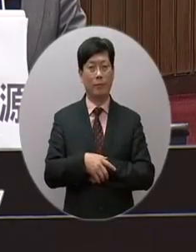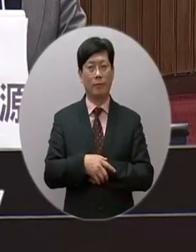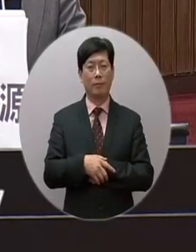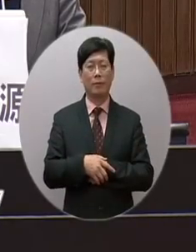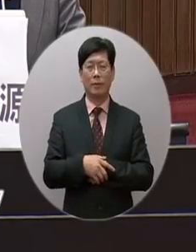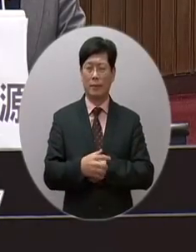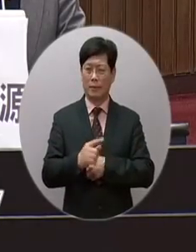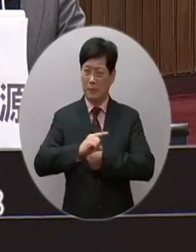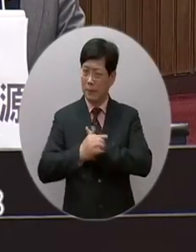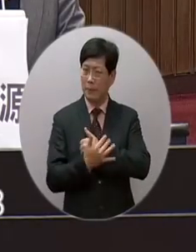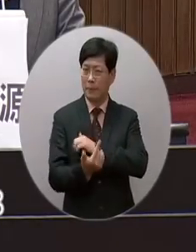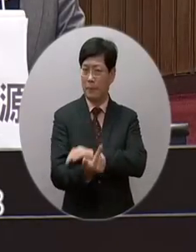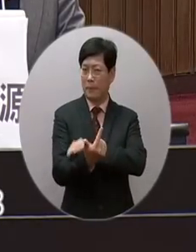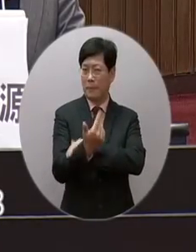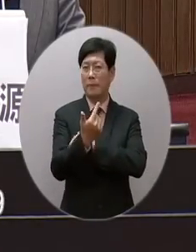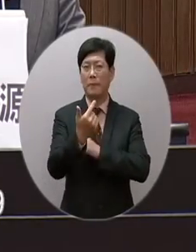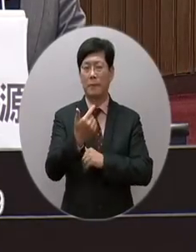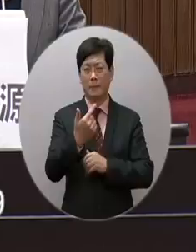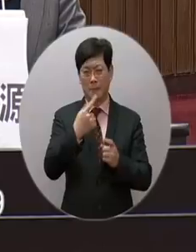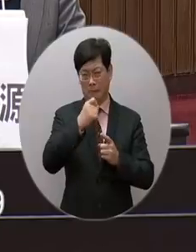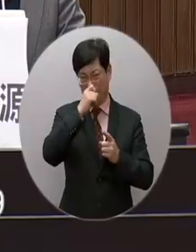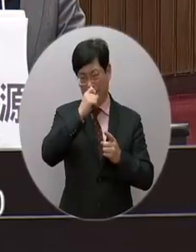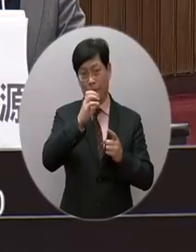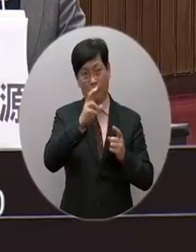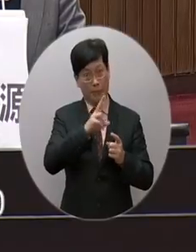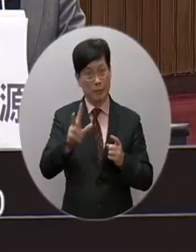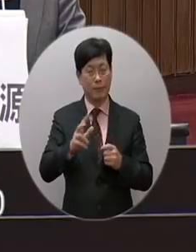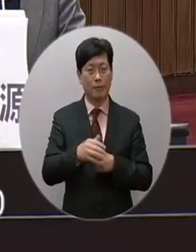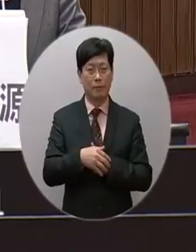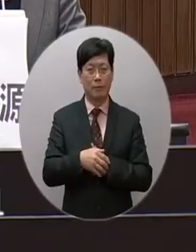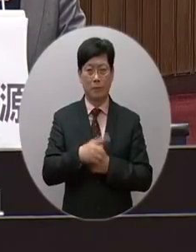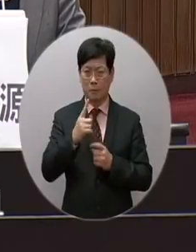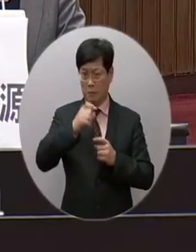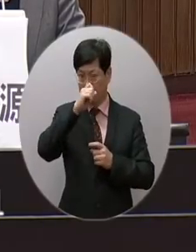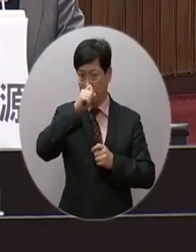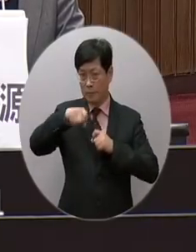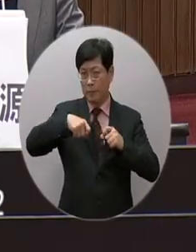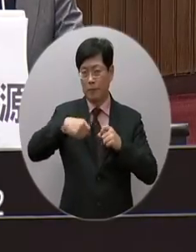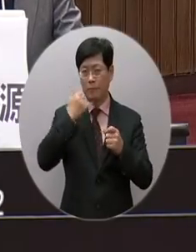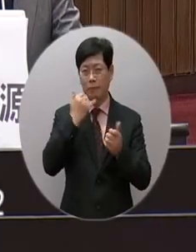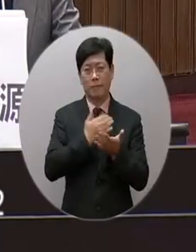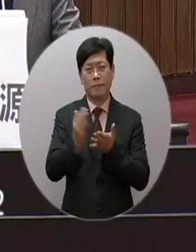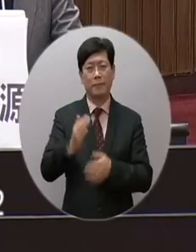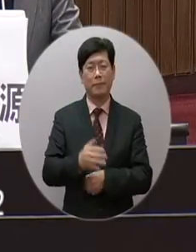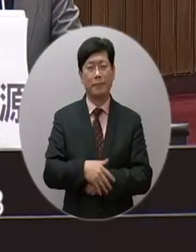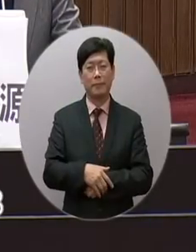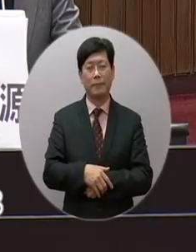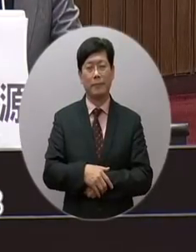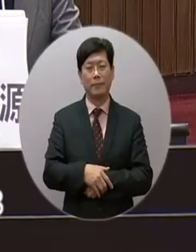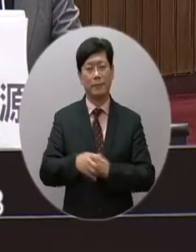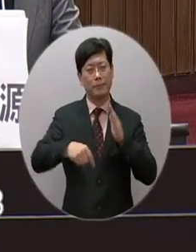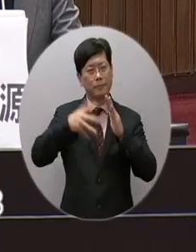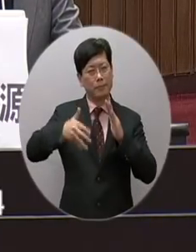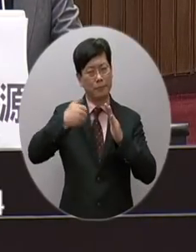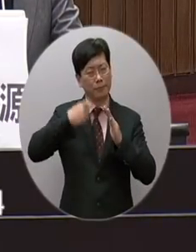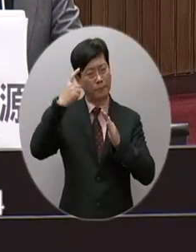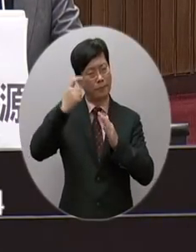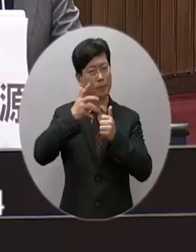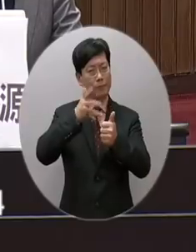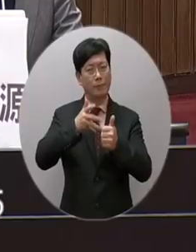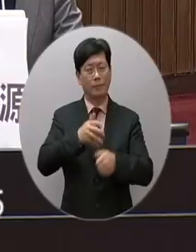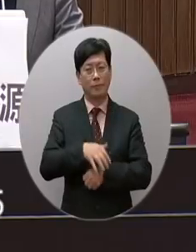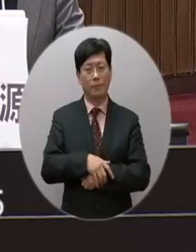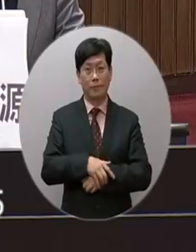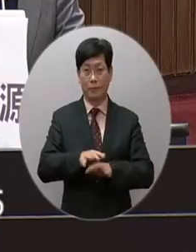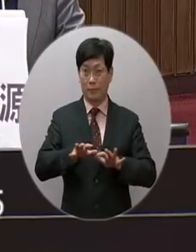能够尽快来有一个比较好的一个方式，有一个好的政策来解决啦。那院长，我想请教，就是